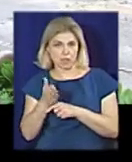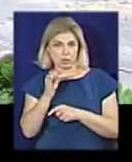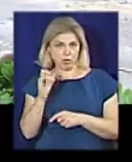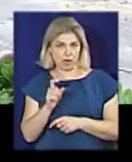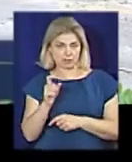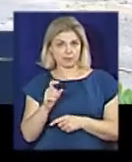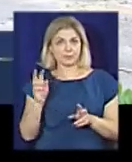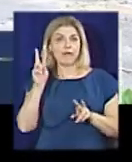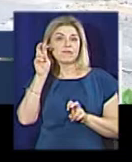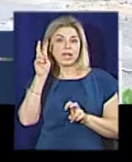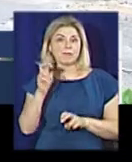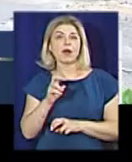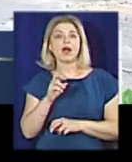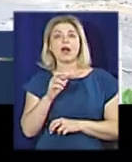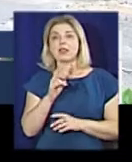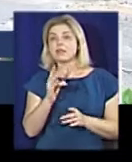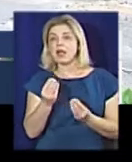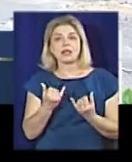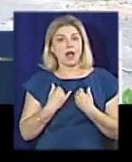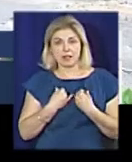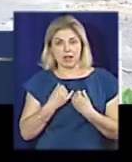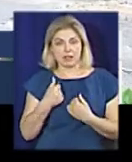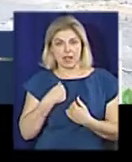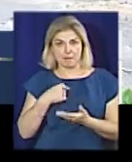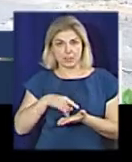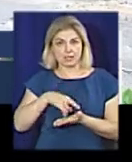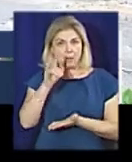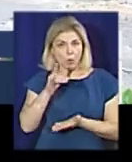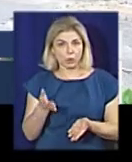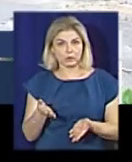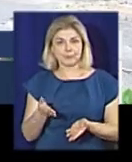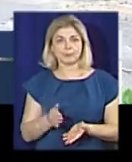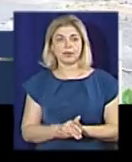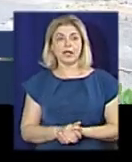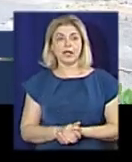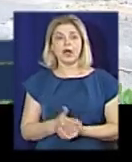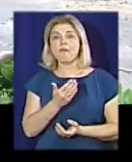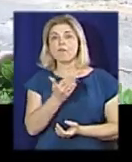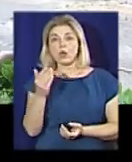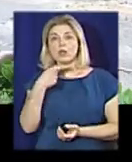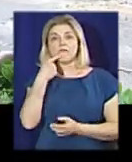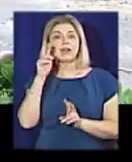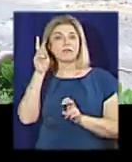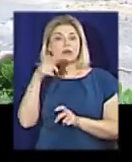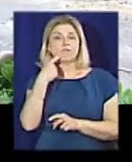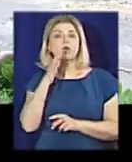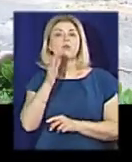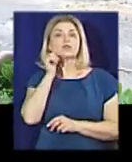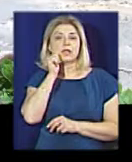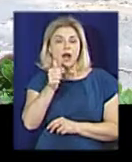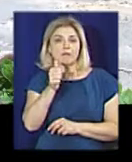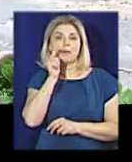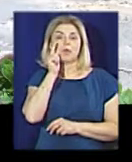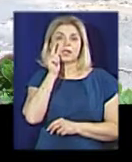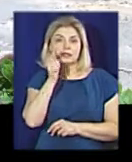Ейрвейс» не предоставила нам літак. І вони казали, що він буде завтра,